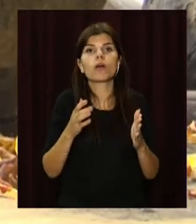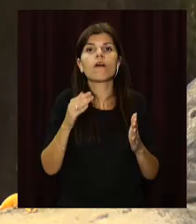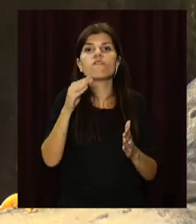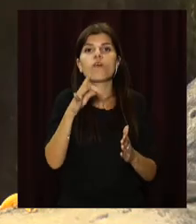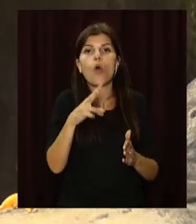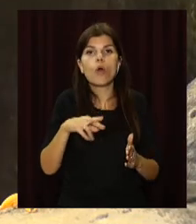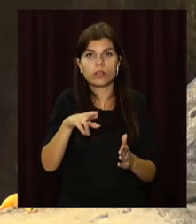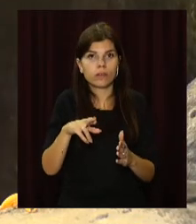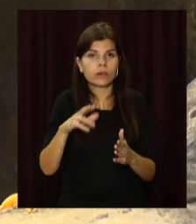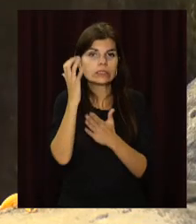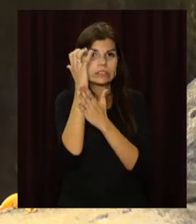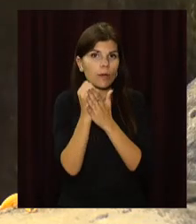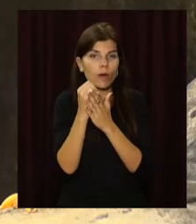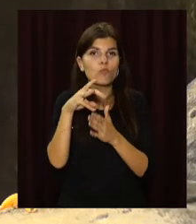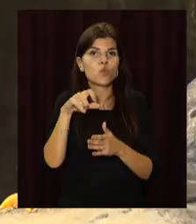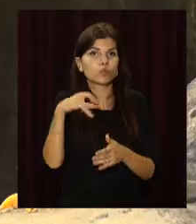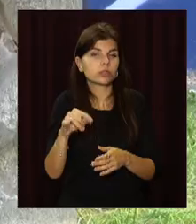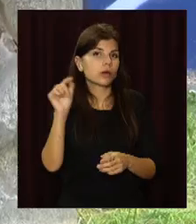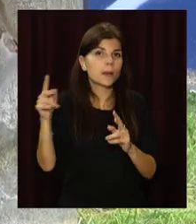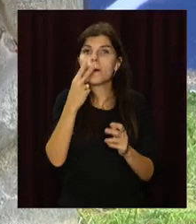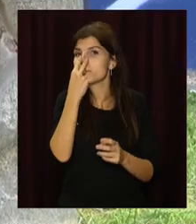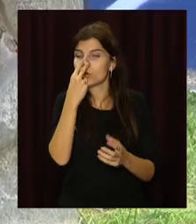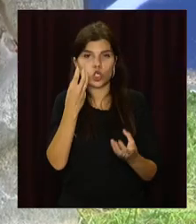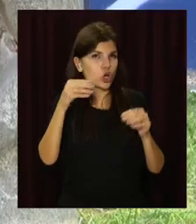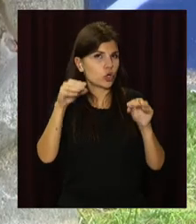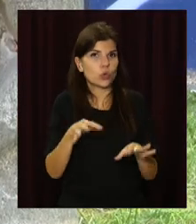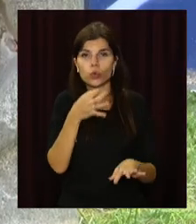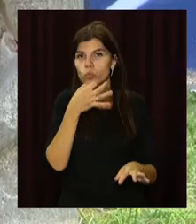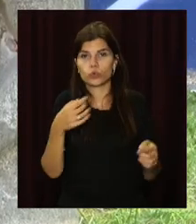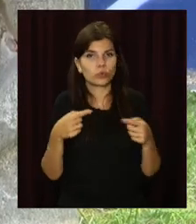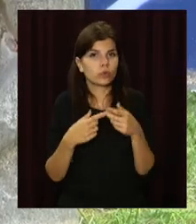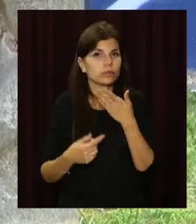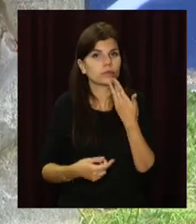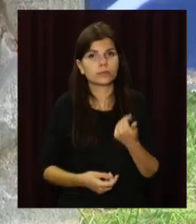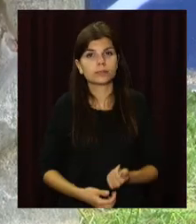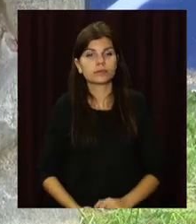музею. Олександр Тущенко, Сергій Макаров, Роман Івашинов. Open News, телеканал «Відкритий».